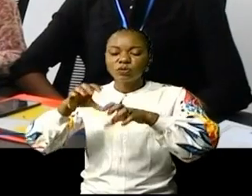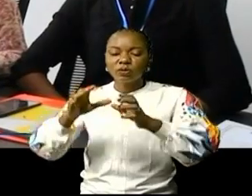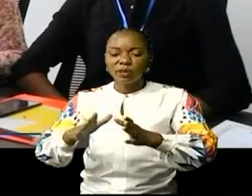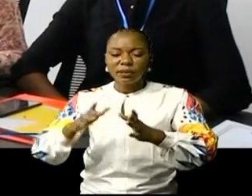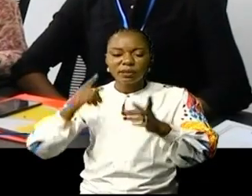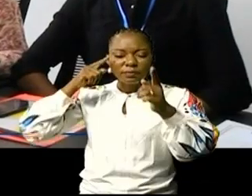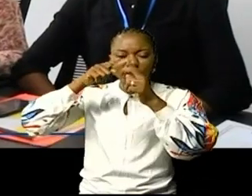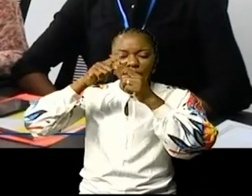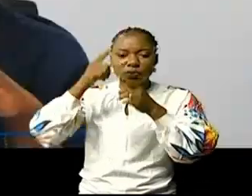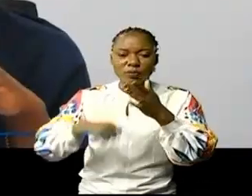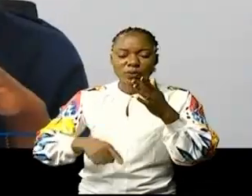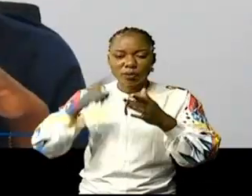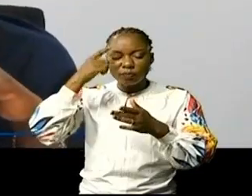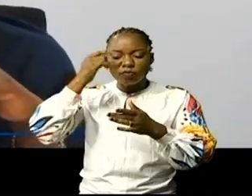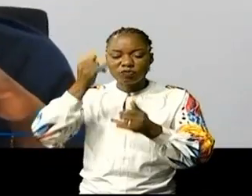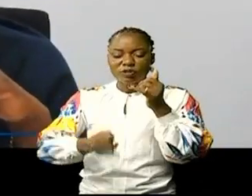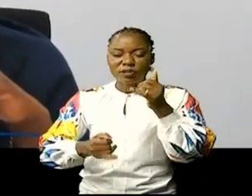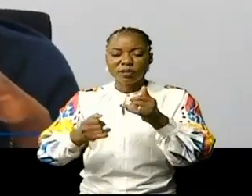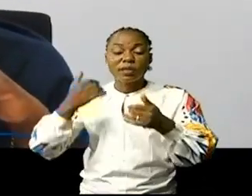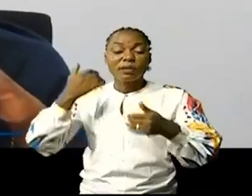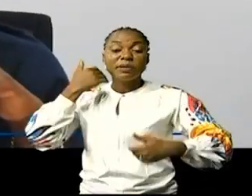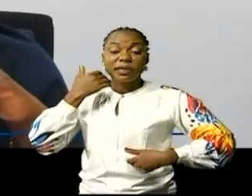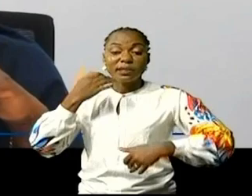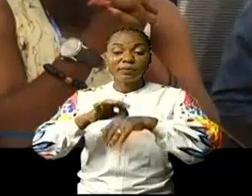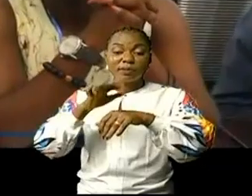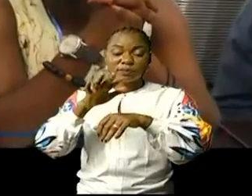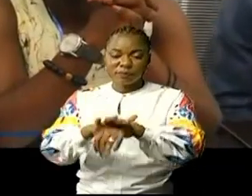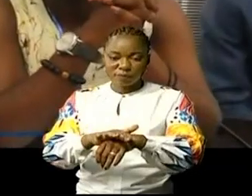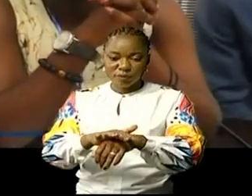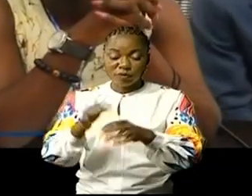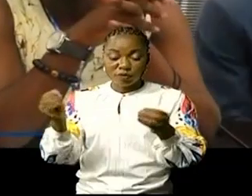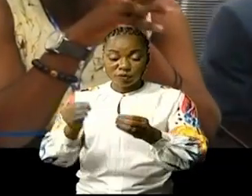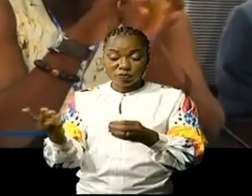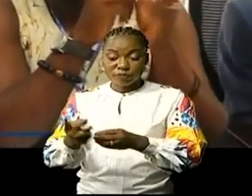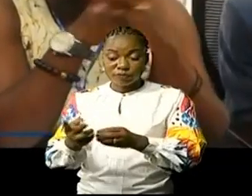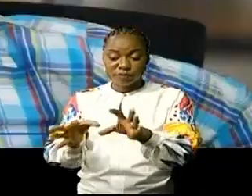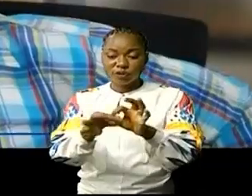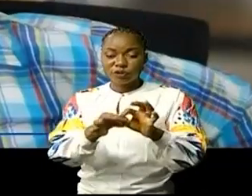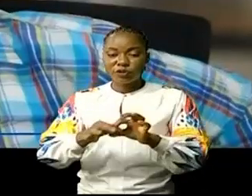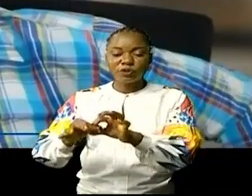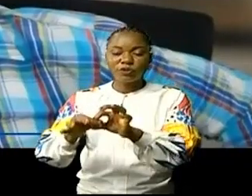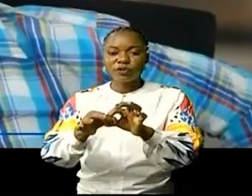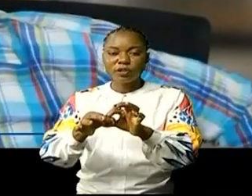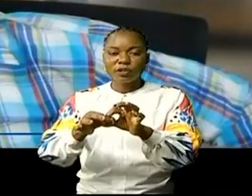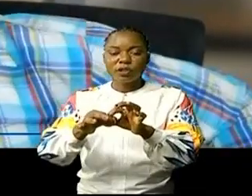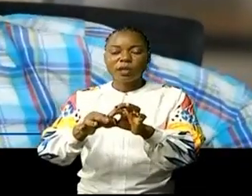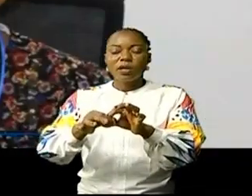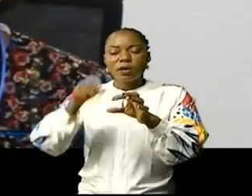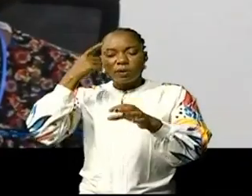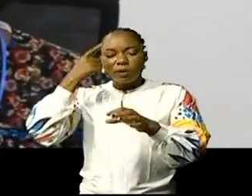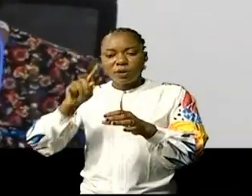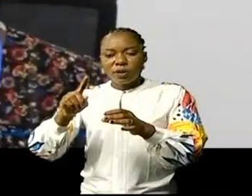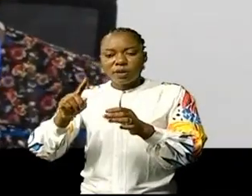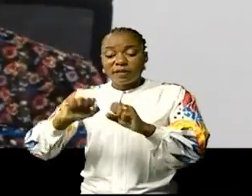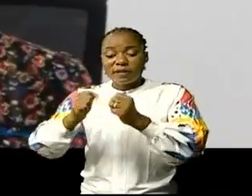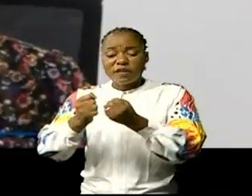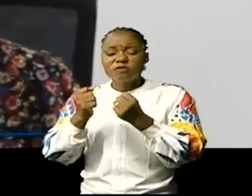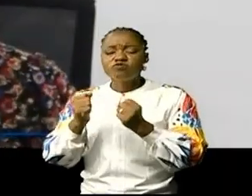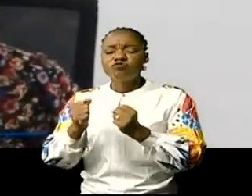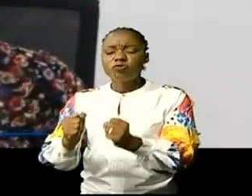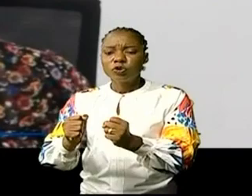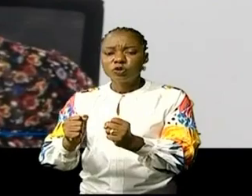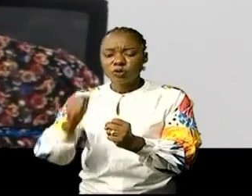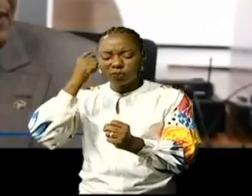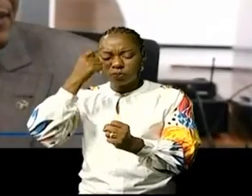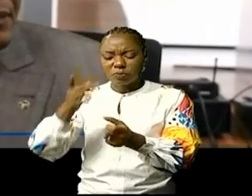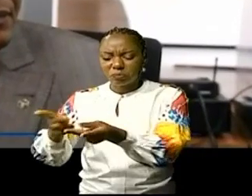cause commune. Ce mariage de raison appuyé par Impact Santé Africa constitue une taxe force, mieux un